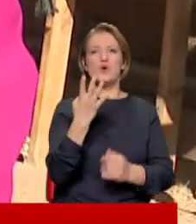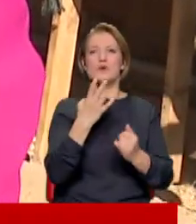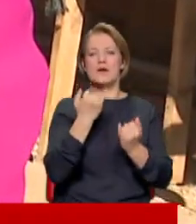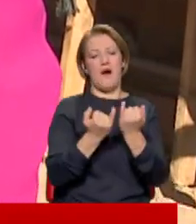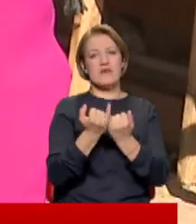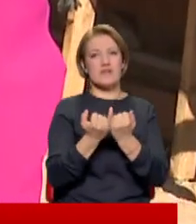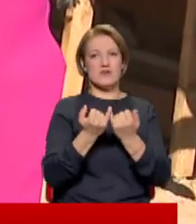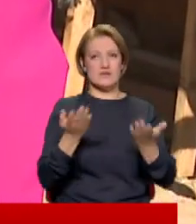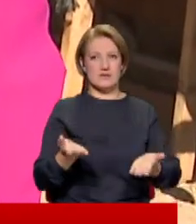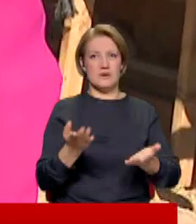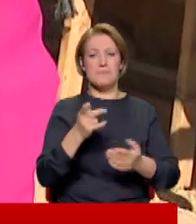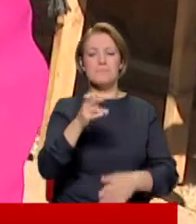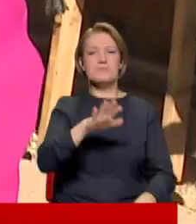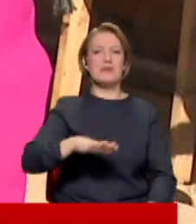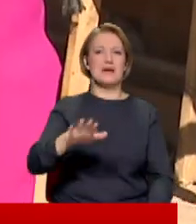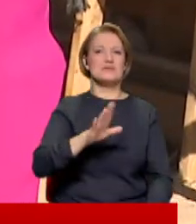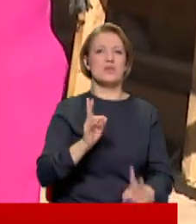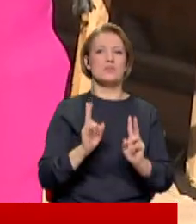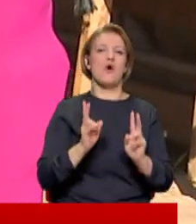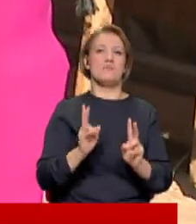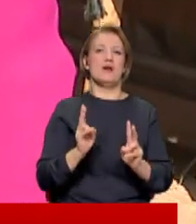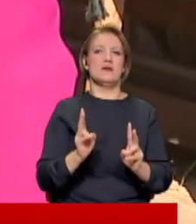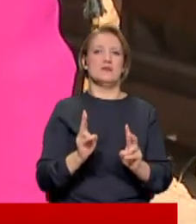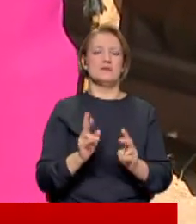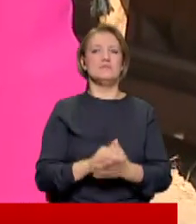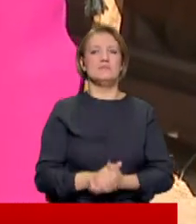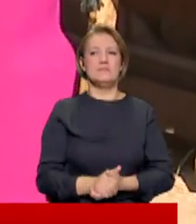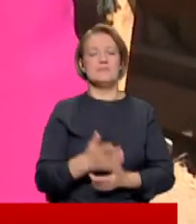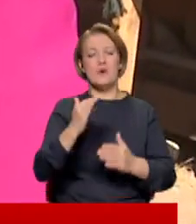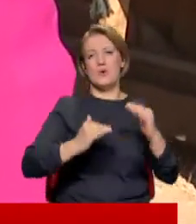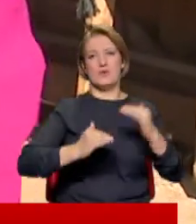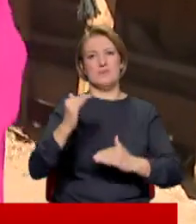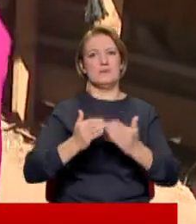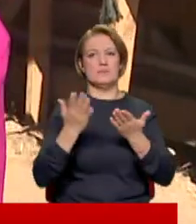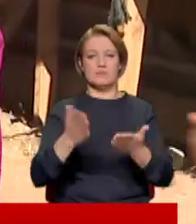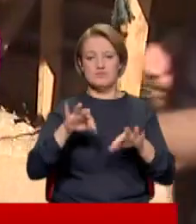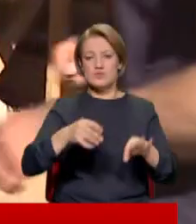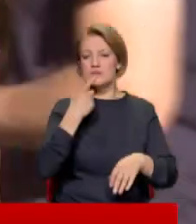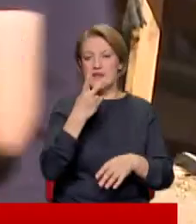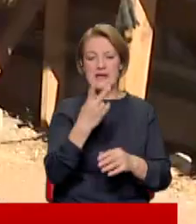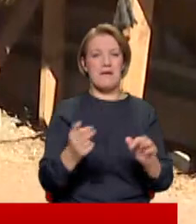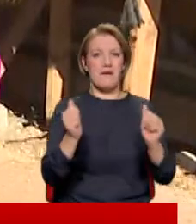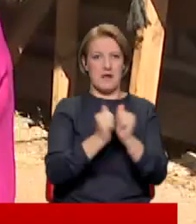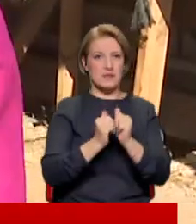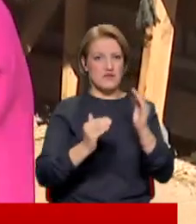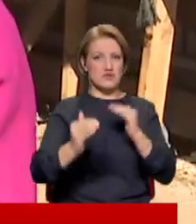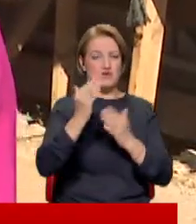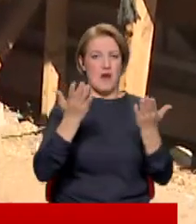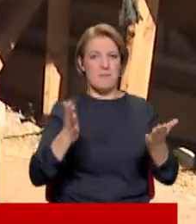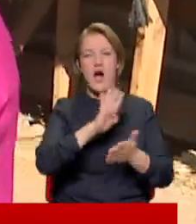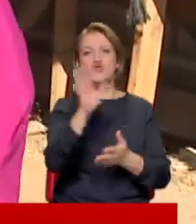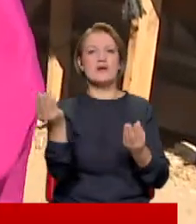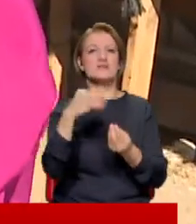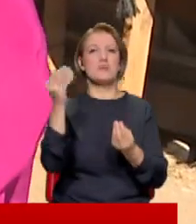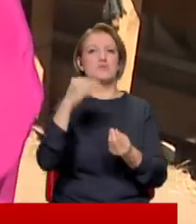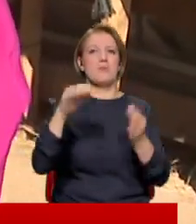kesiyoruz. Piyasa değil, normal yani. Ne aşağı ne yukarı. Bu sene 2 katına kadar çıkmış ama her şeye de zam